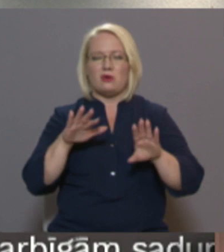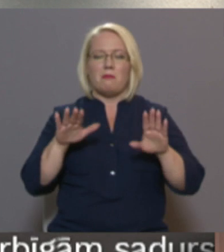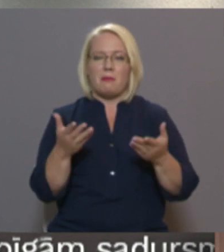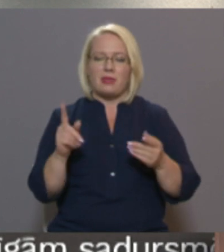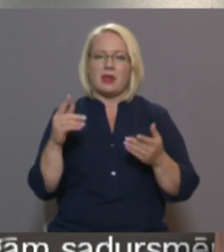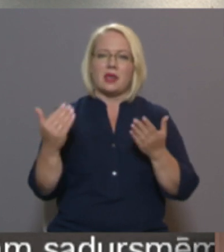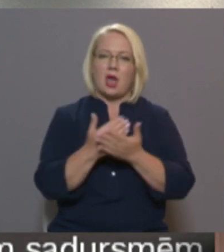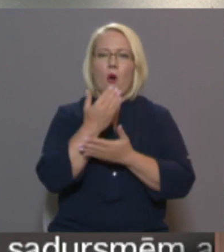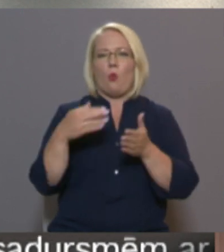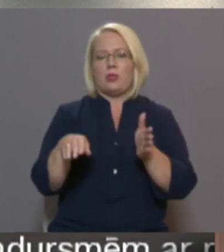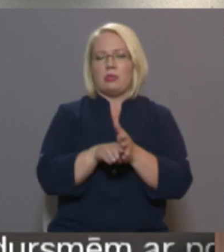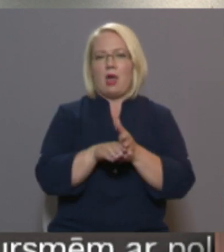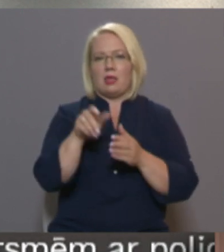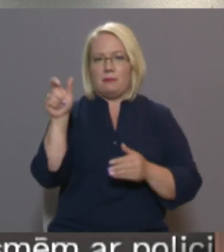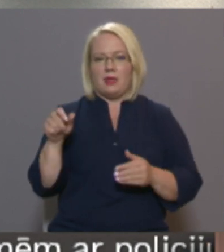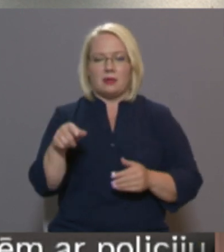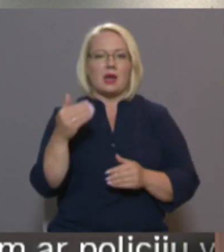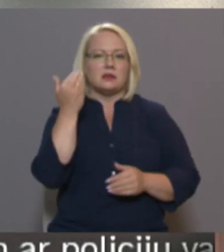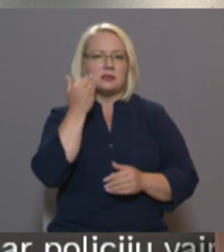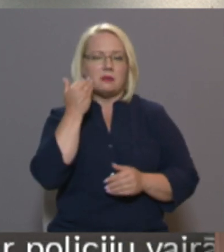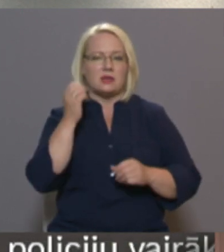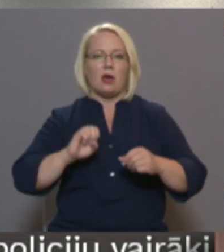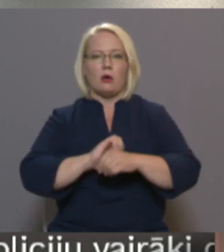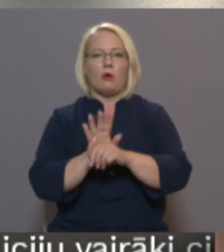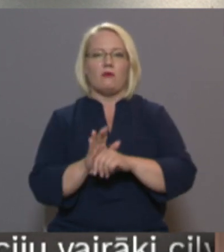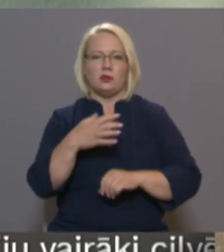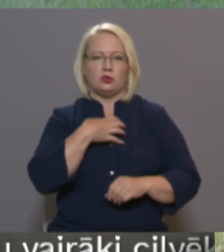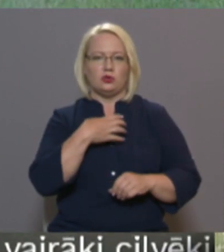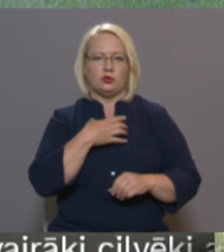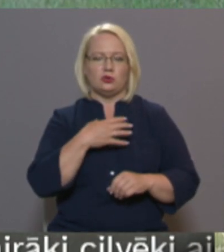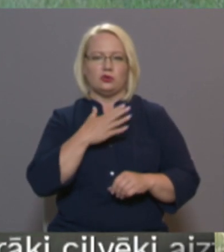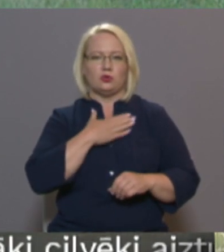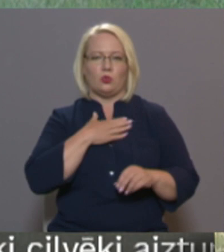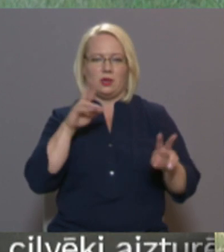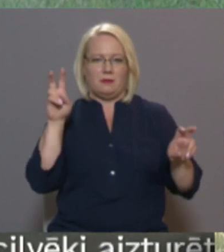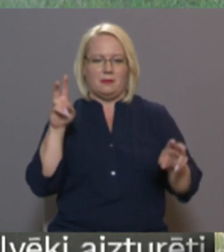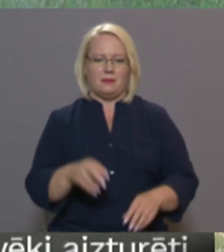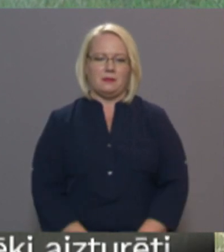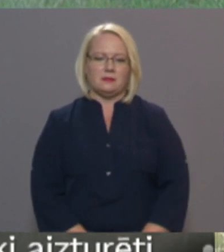jauni dalībnieki, tā saucamie pandēmijas suņi.